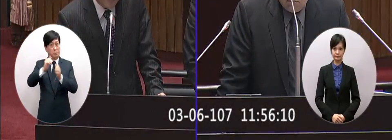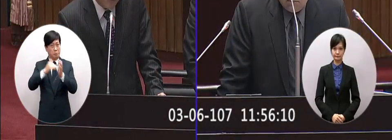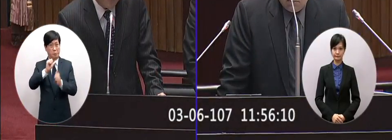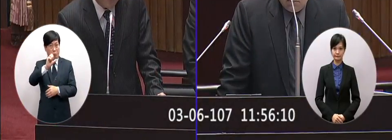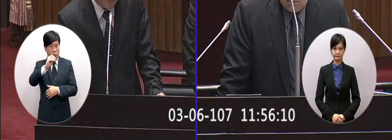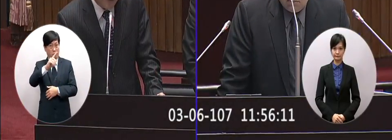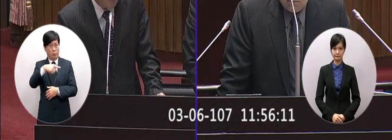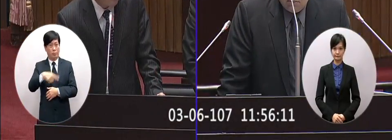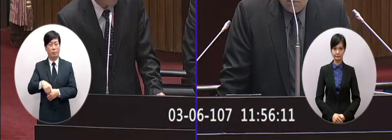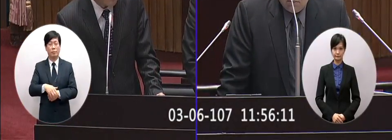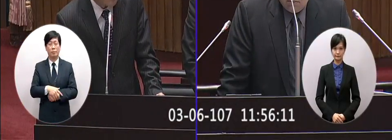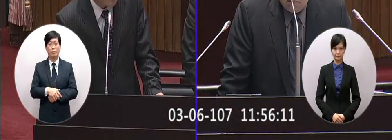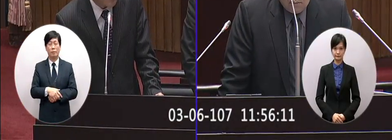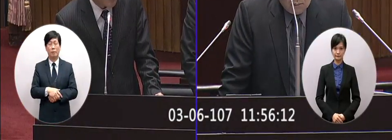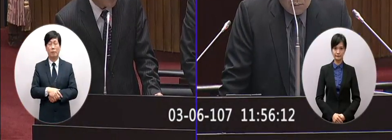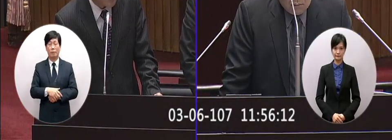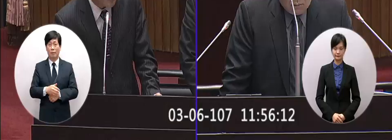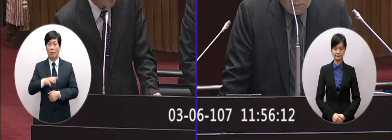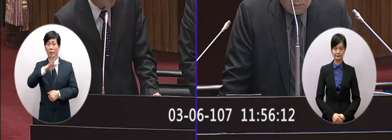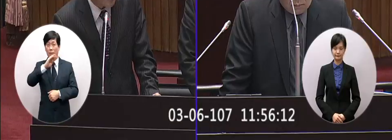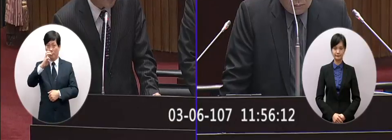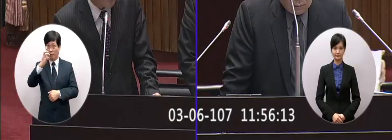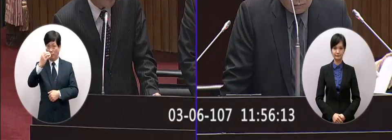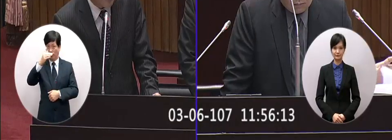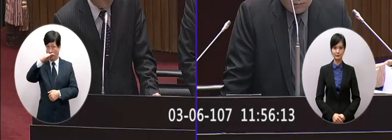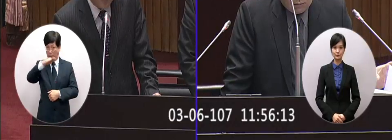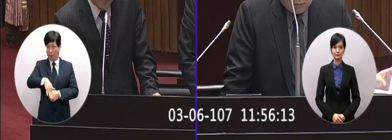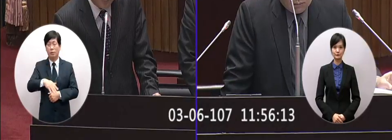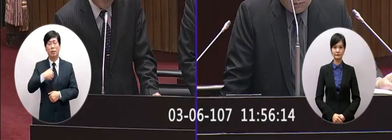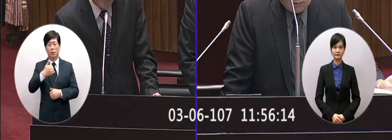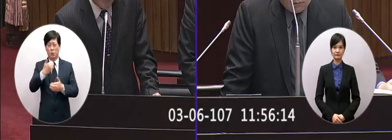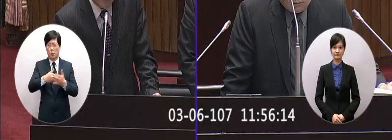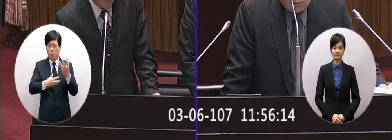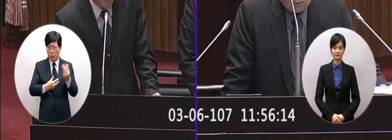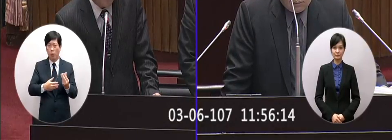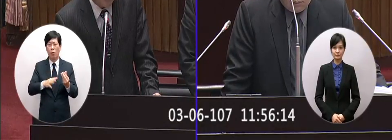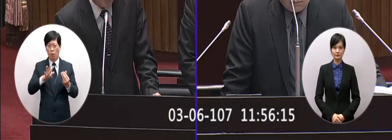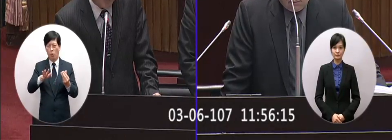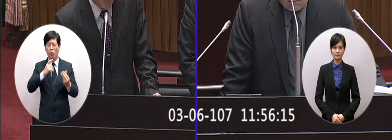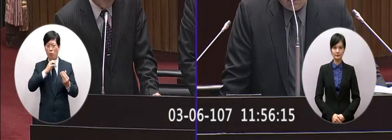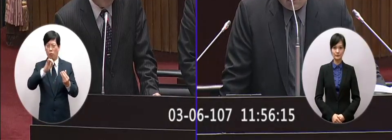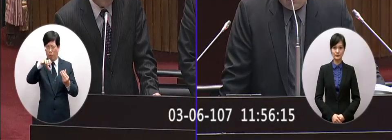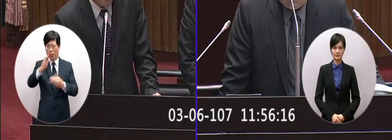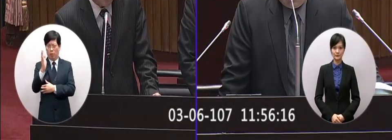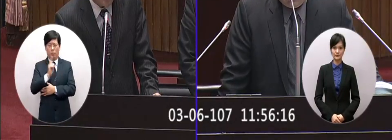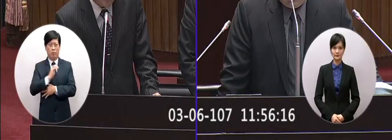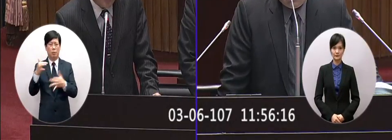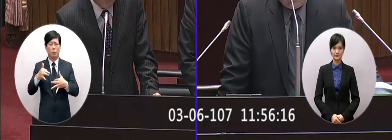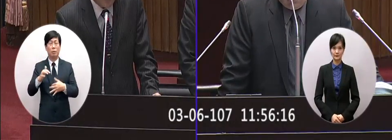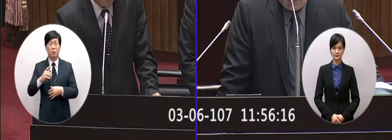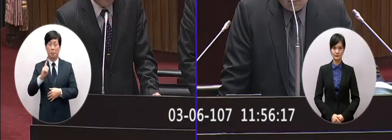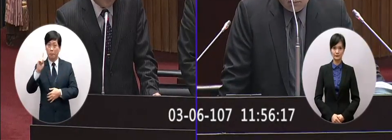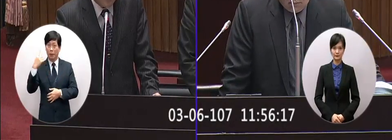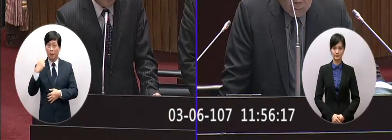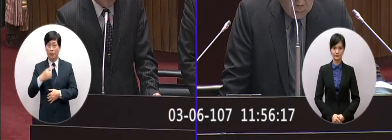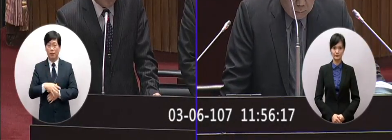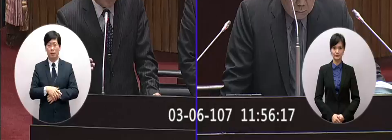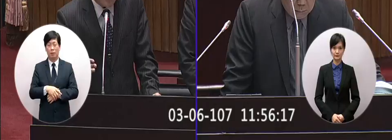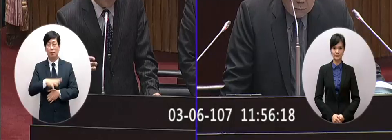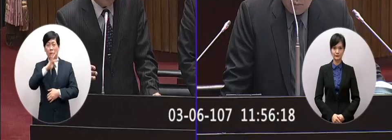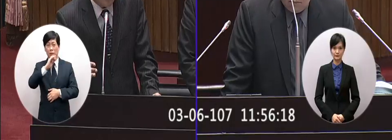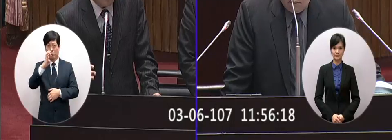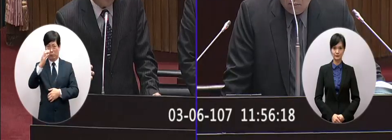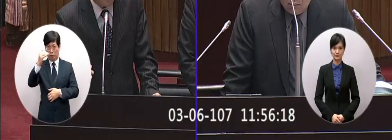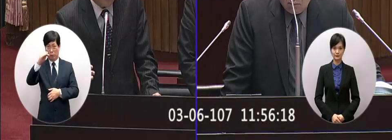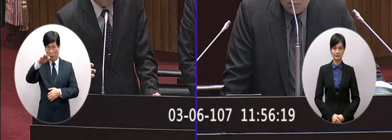到5万人的服务量。那49岁以下减低，当然也许有一些个别地方的问题，但主要是因为49